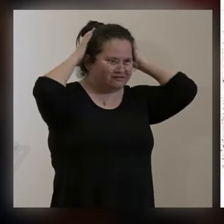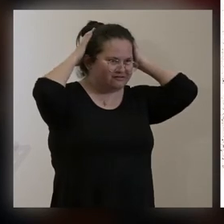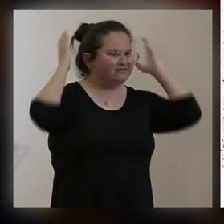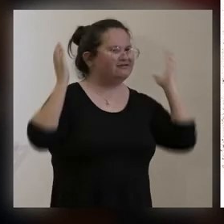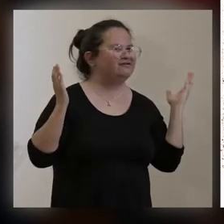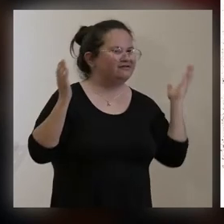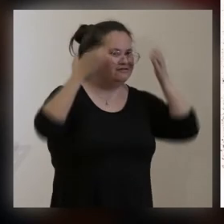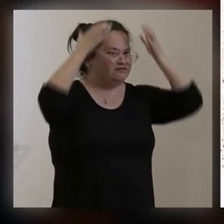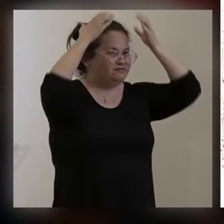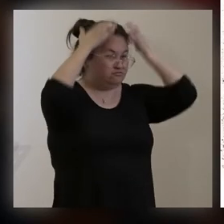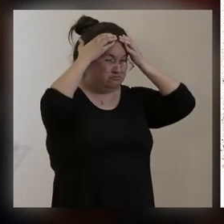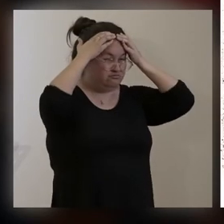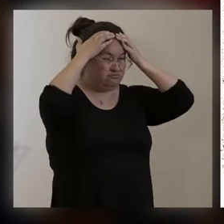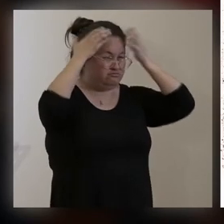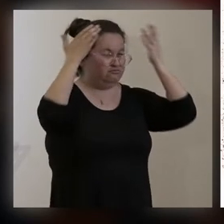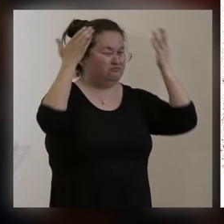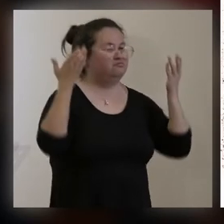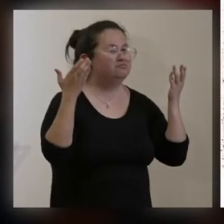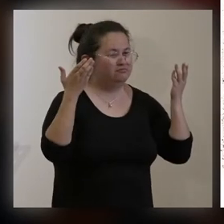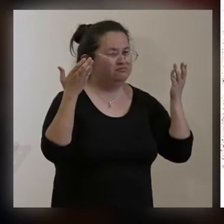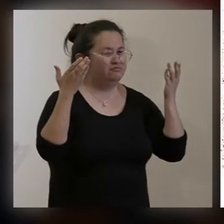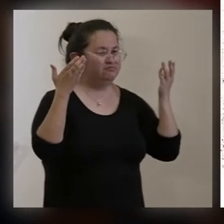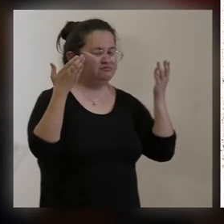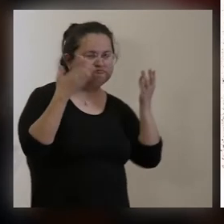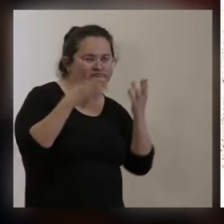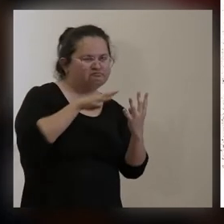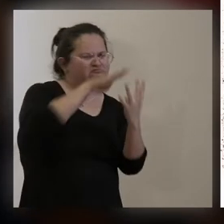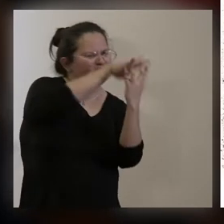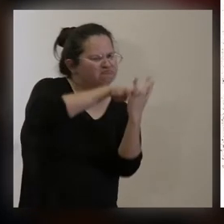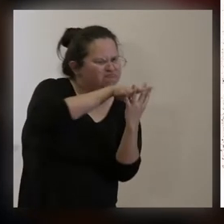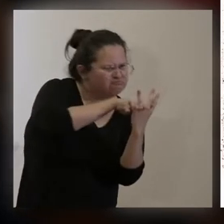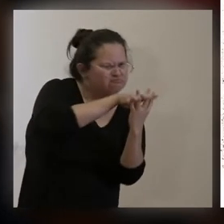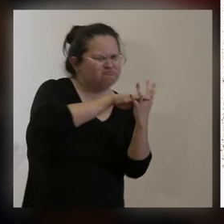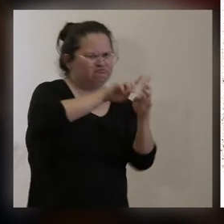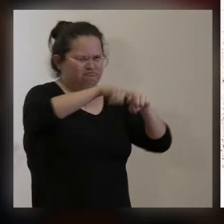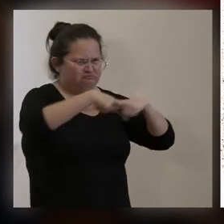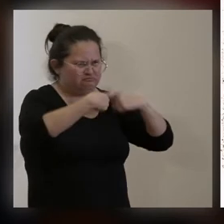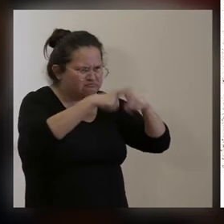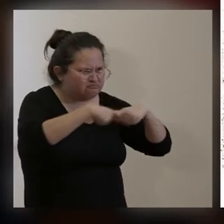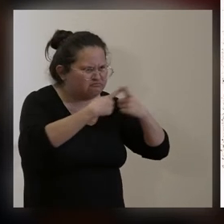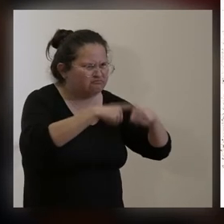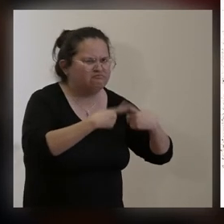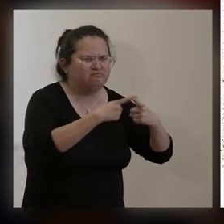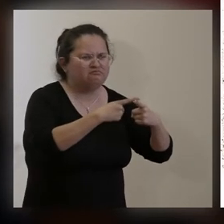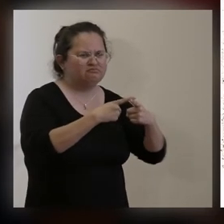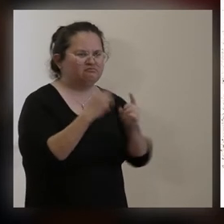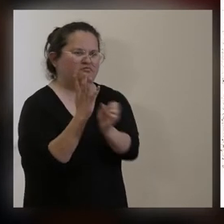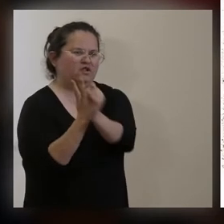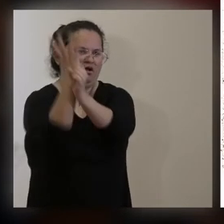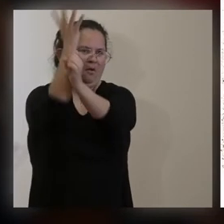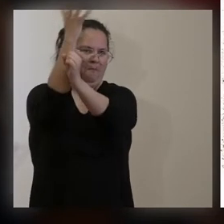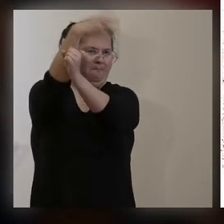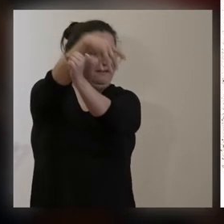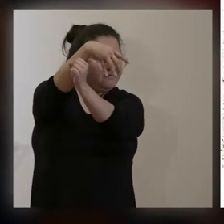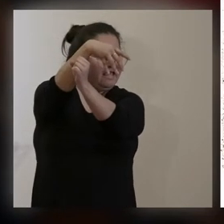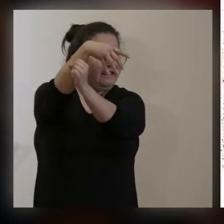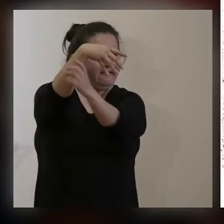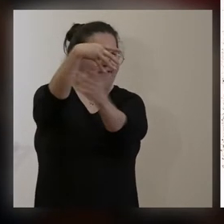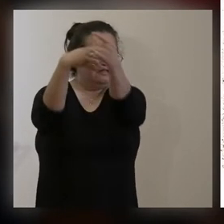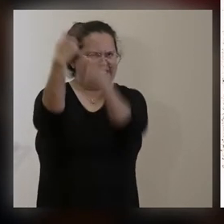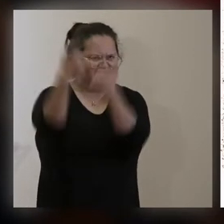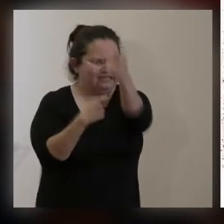est classiquement tissé avec du raffia de palmier, qui